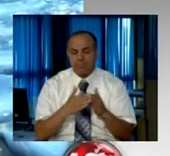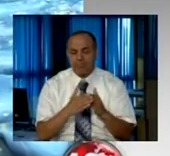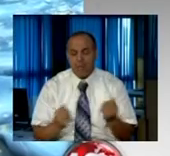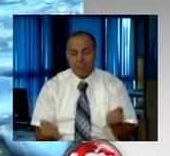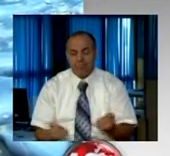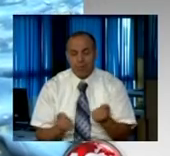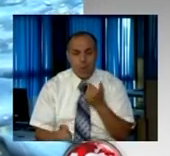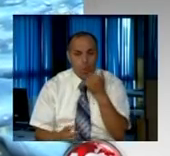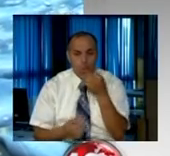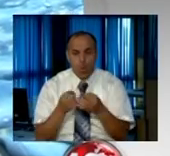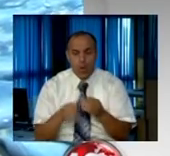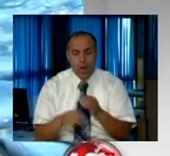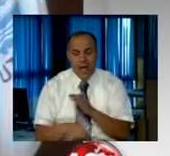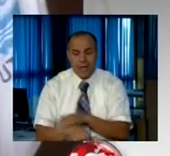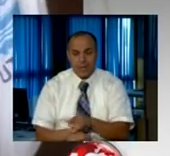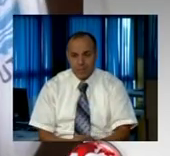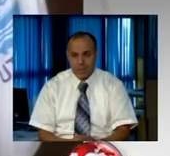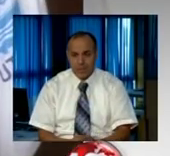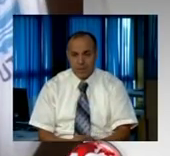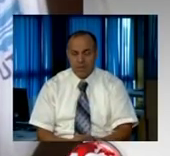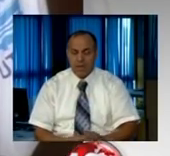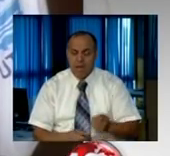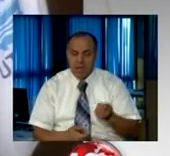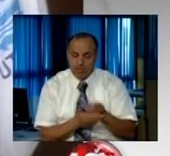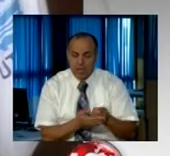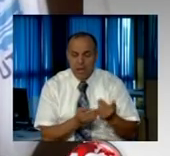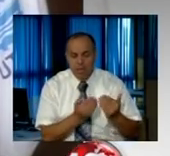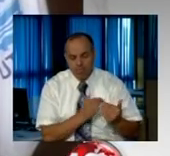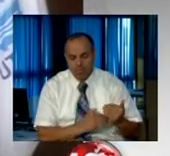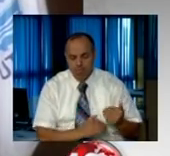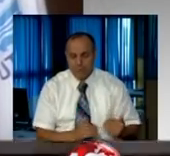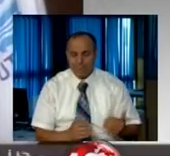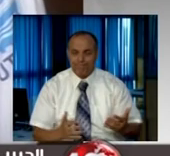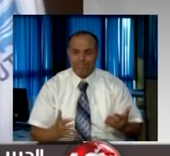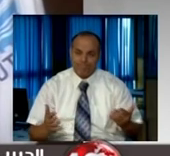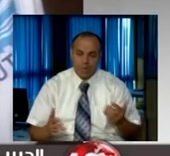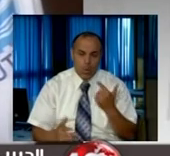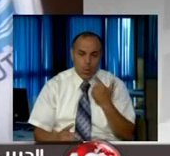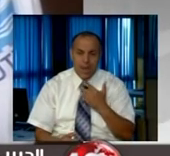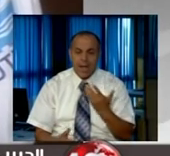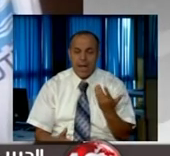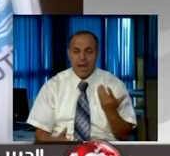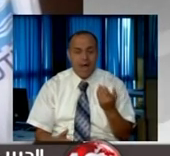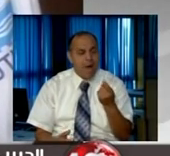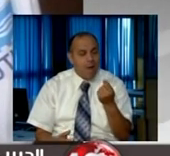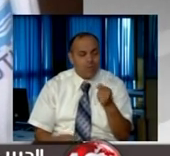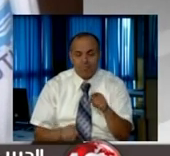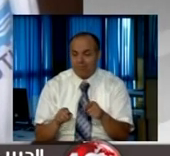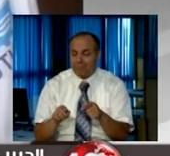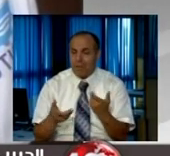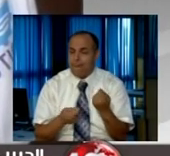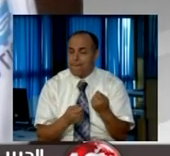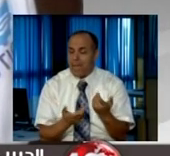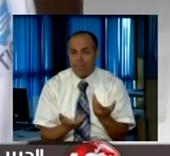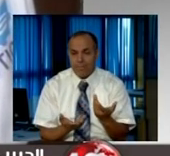القطاع حسب أهل المهنة. المردودية نقصت، دونك هذاك باش يلعب على الأسعار نتاع